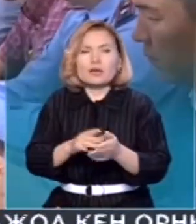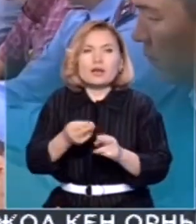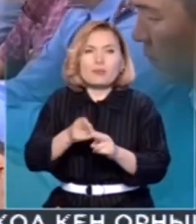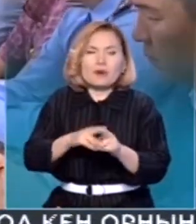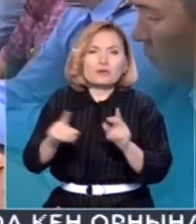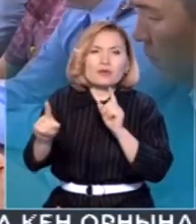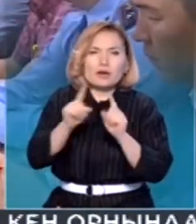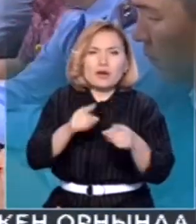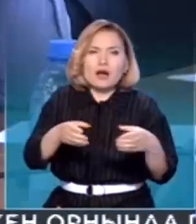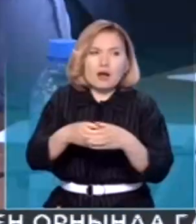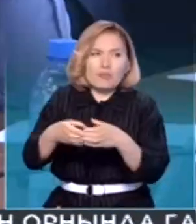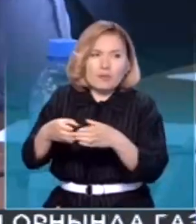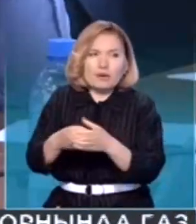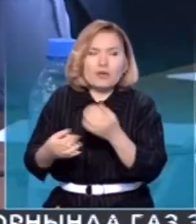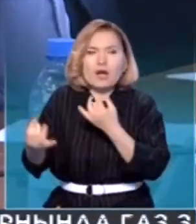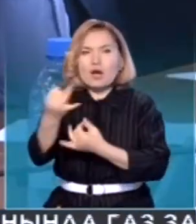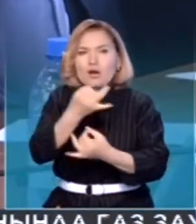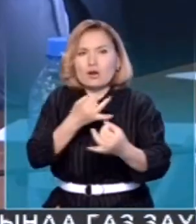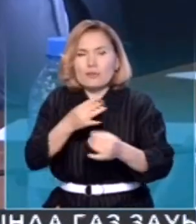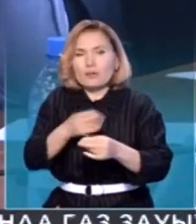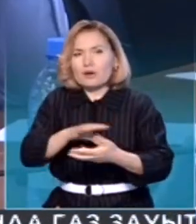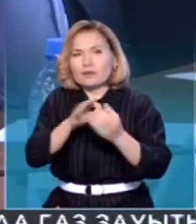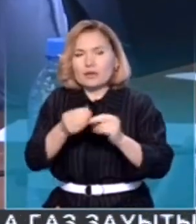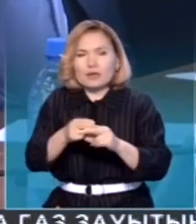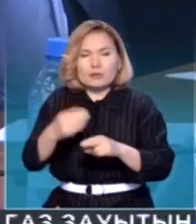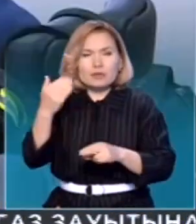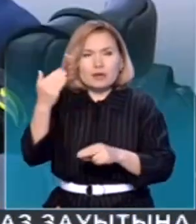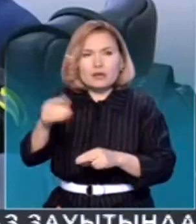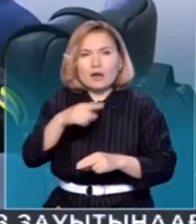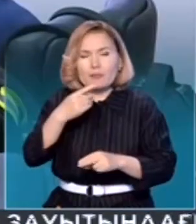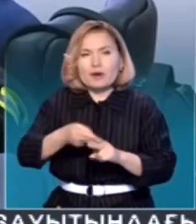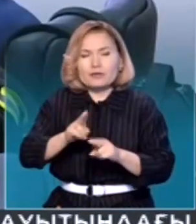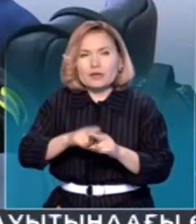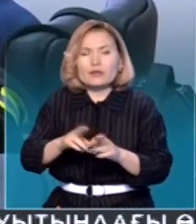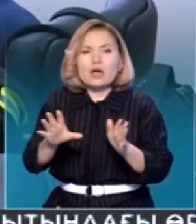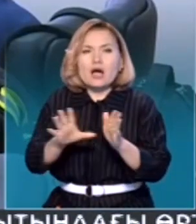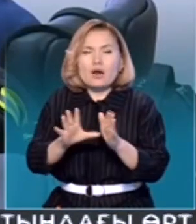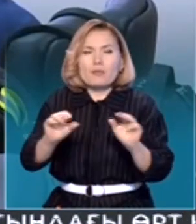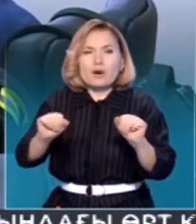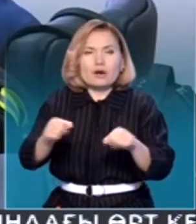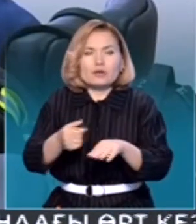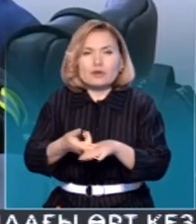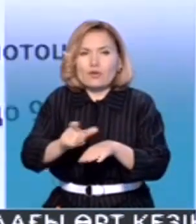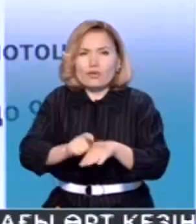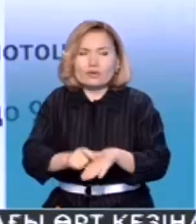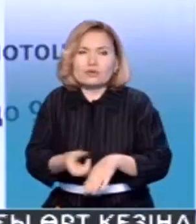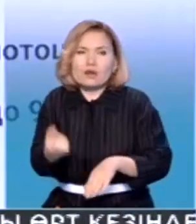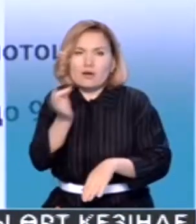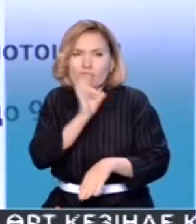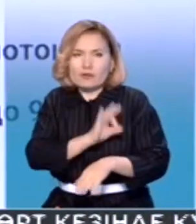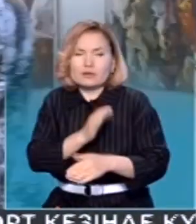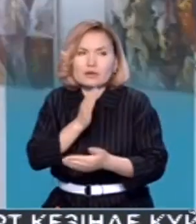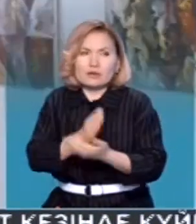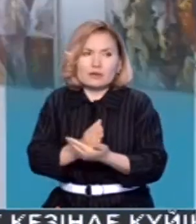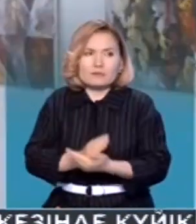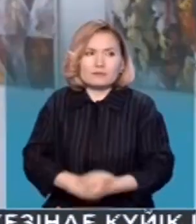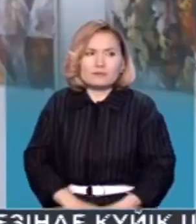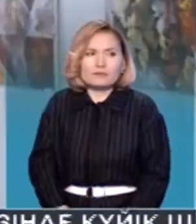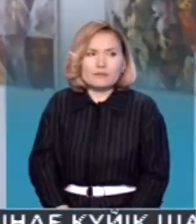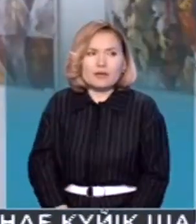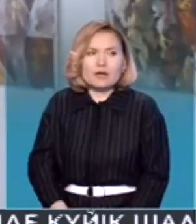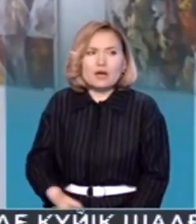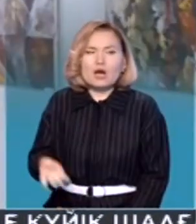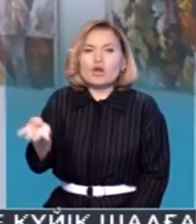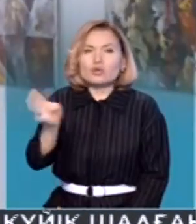кикшеринг компаниялардың басшылары бас қосты. Кәсіпкерлік палатасы өкілдерінің айтуынша, транспорттың бұл түрі қай жағынан алып барасаң да тиімді. Төрт компания